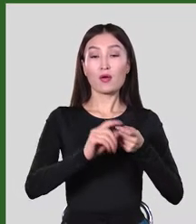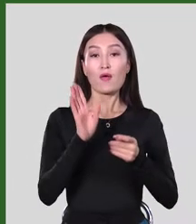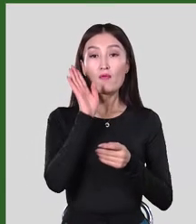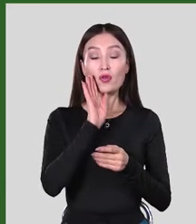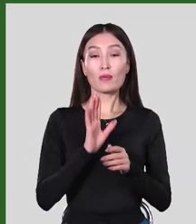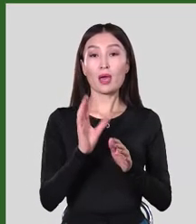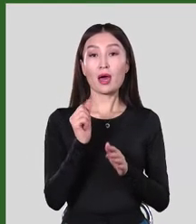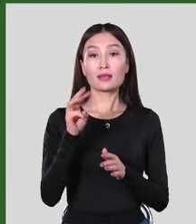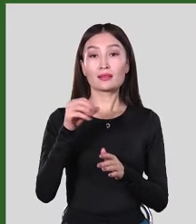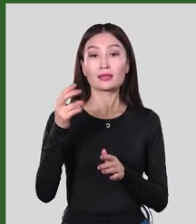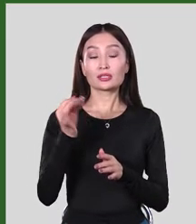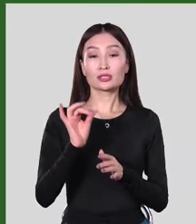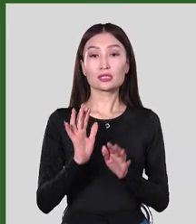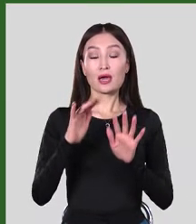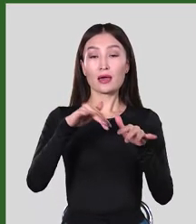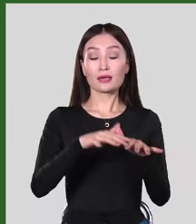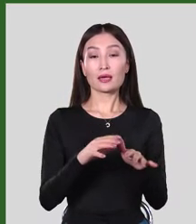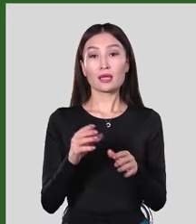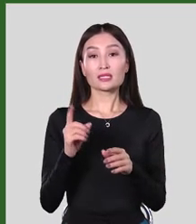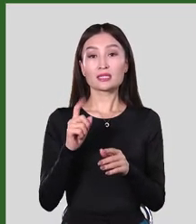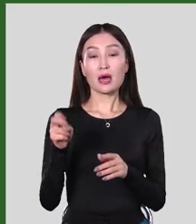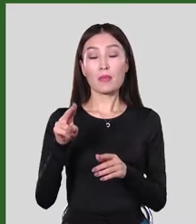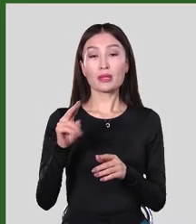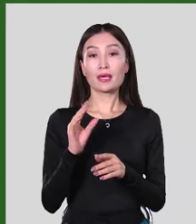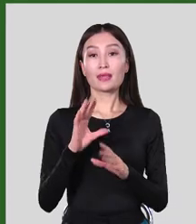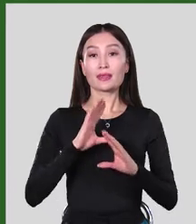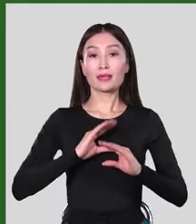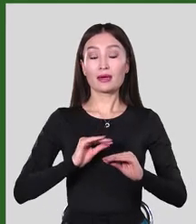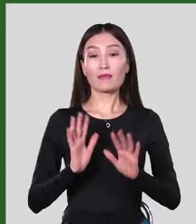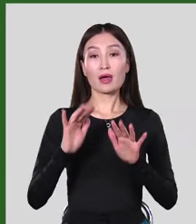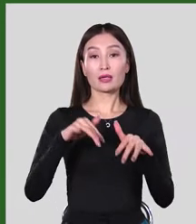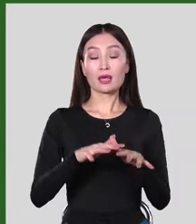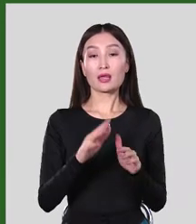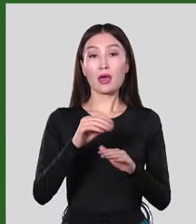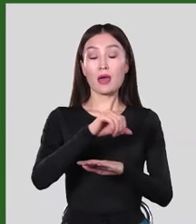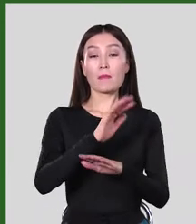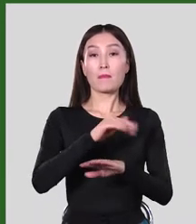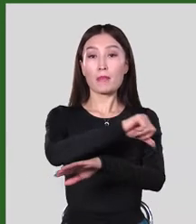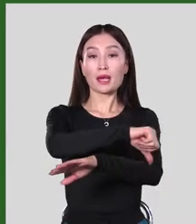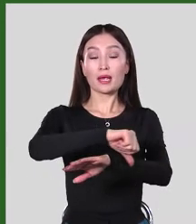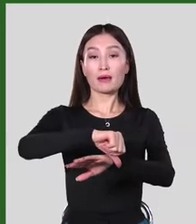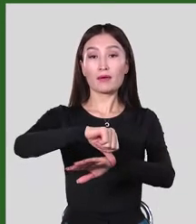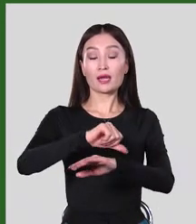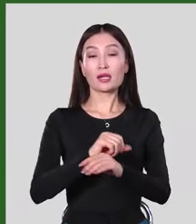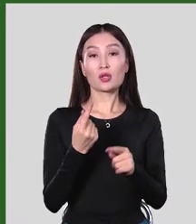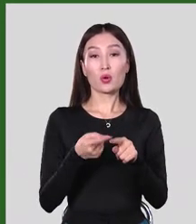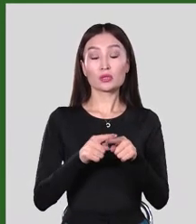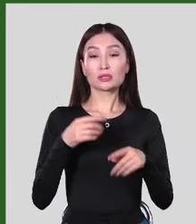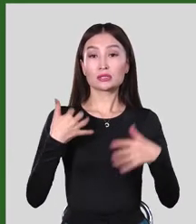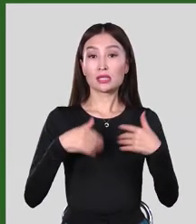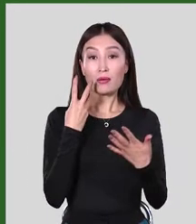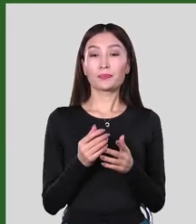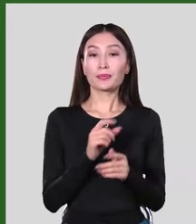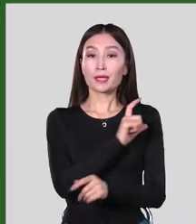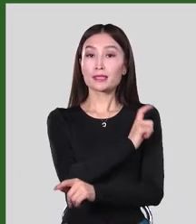Атлантического океана, на западе – Тихого океана. Береговая линия изрезана очень слабо.